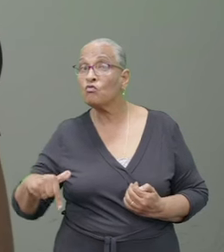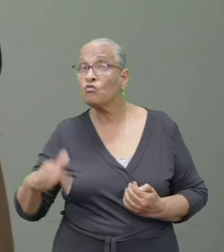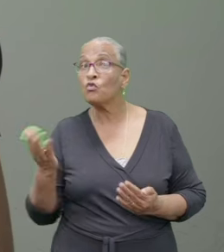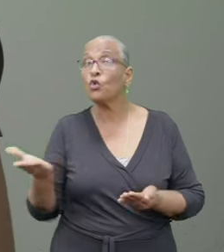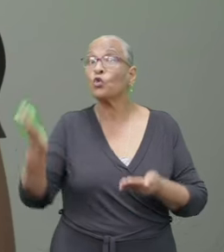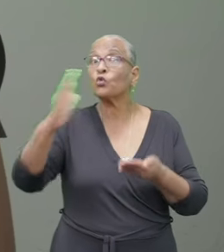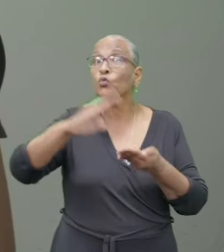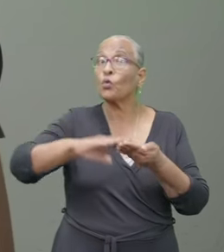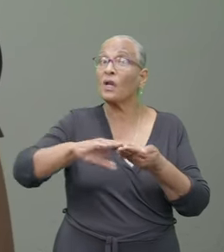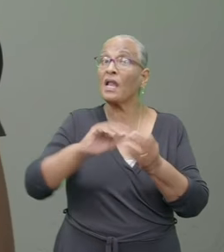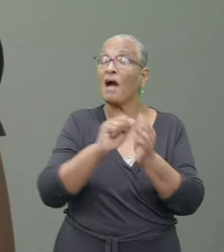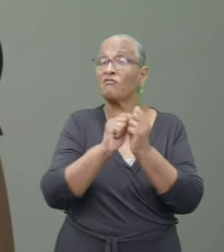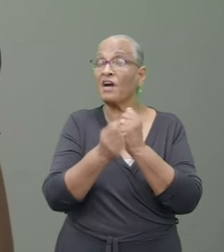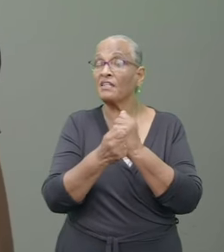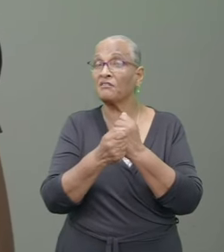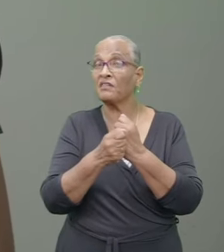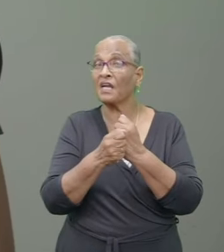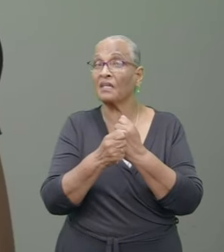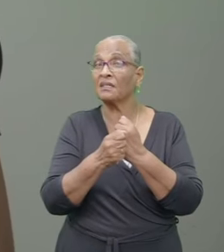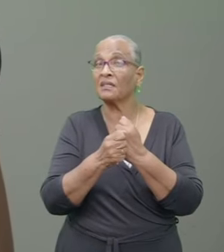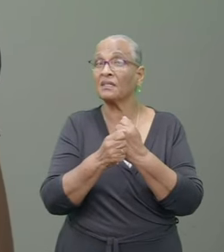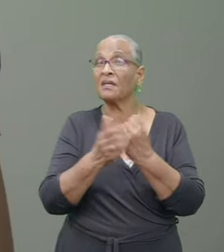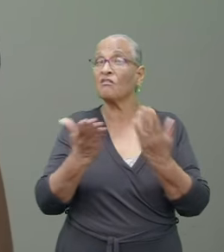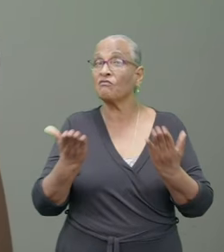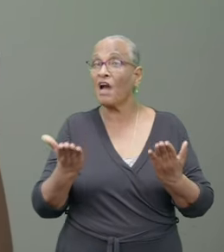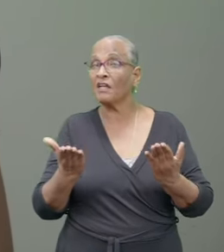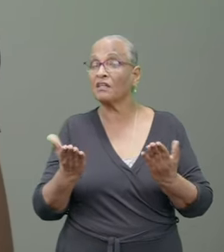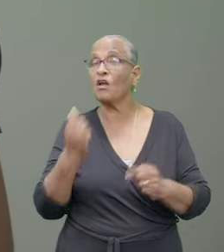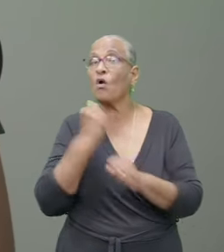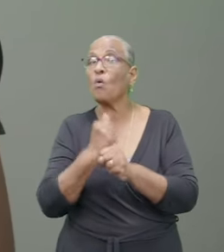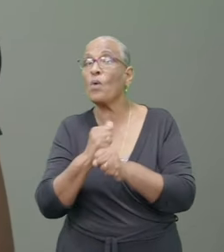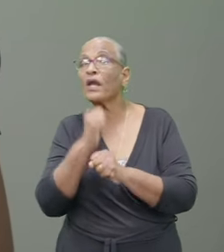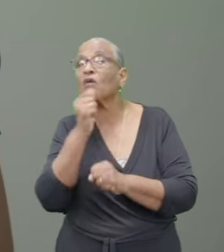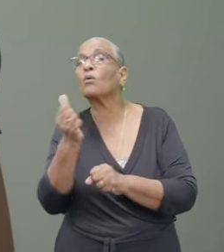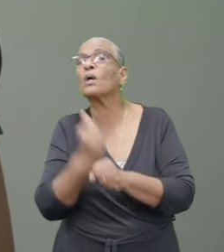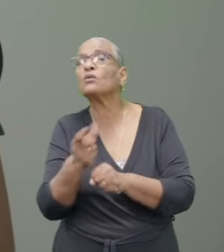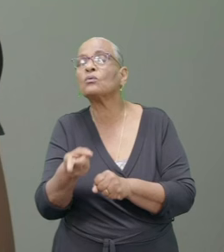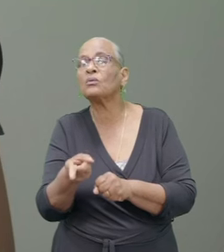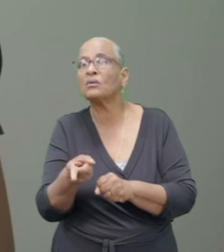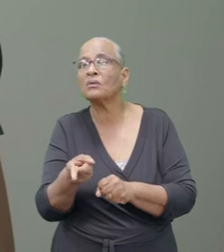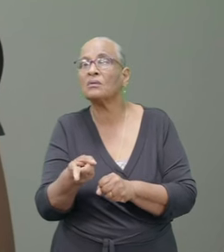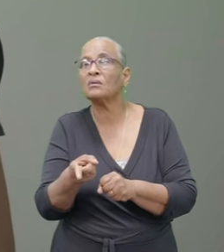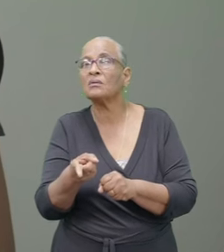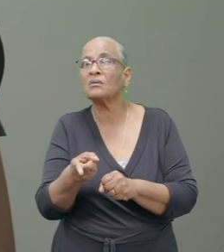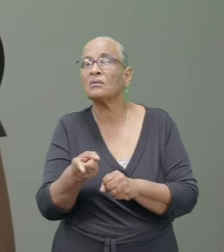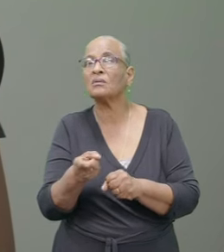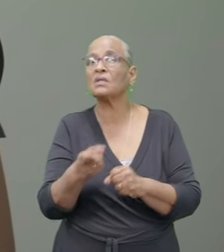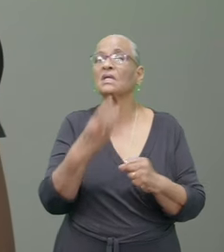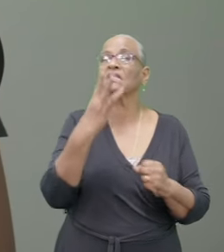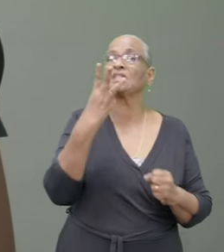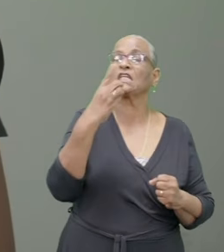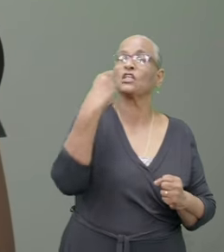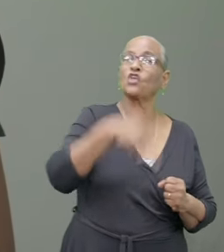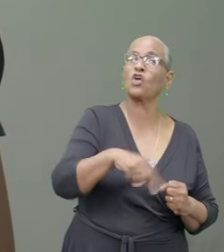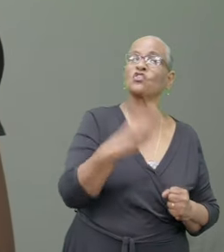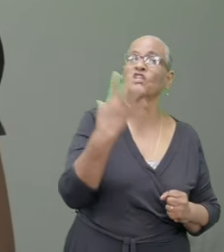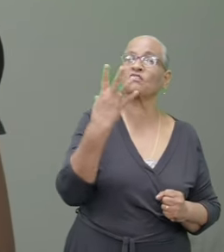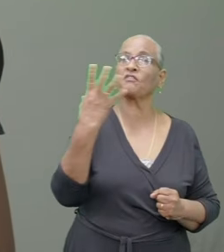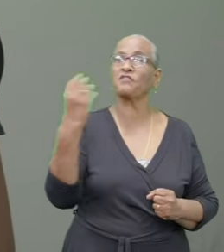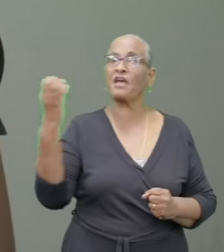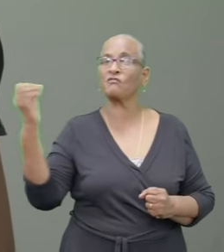Dat is een range, want het verschilt natuurlijk per functiegroep. En range is dus tussen 3500